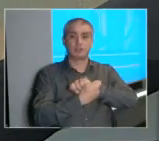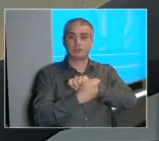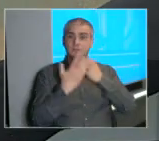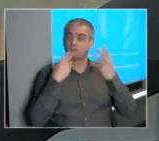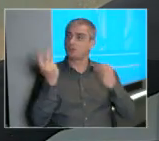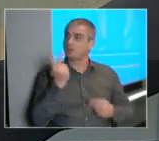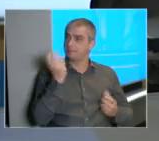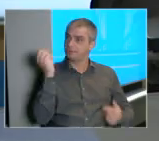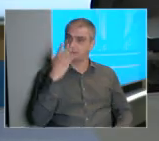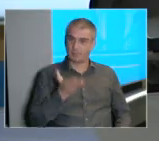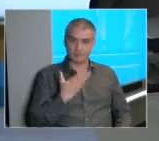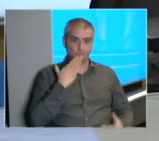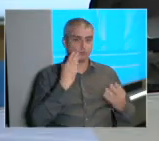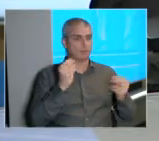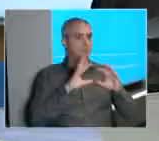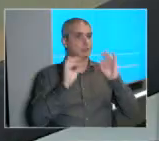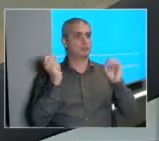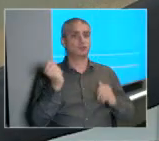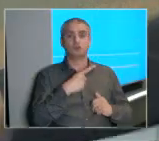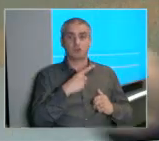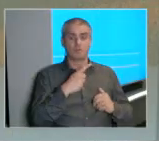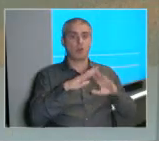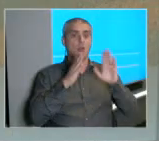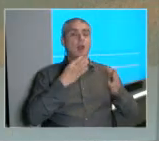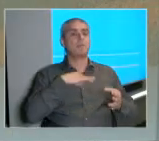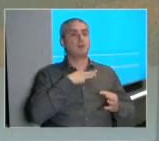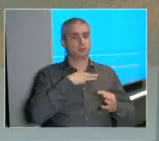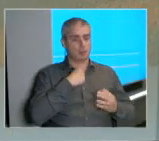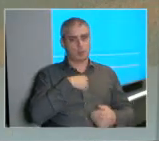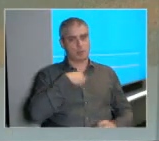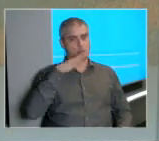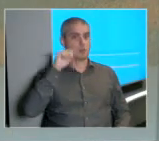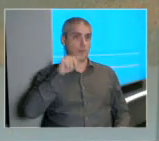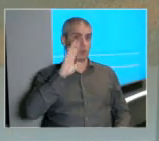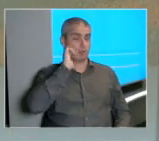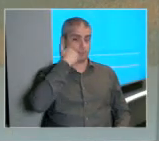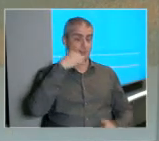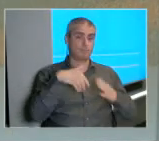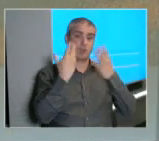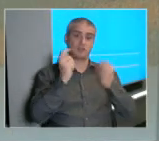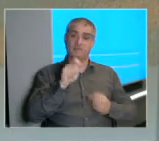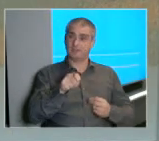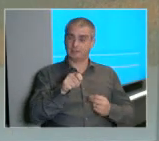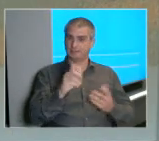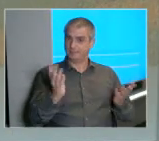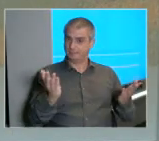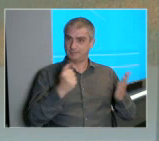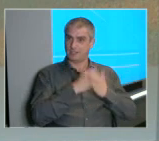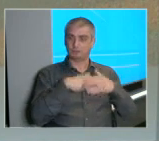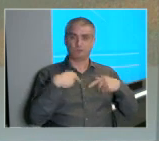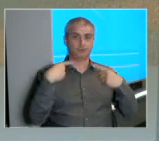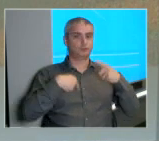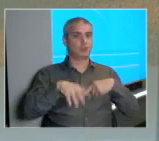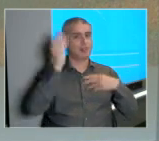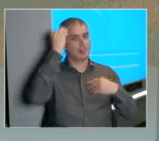תודה רבה לכם שבאתם. תודה רבה. לראשיתו תודה. של שבוע. לאולפן שלנו. אנחנו נהיה כאן גם אחרי בוקר טוב כנסת. עד אז שיהיה לכם